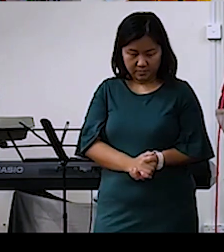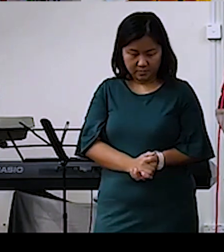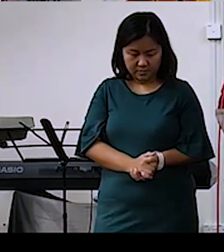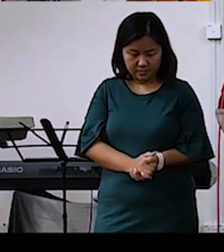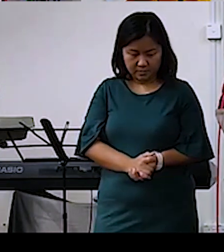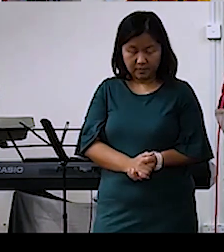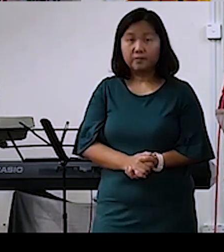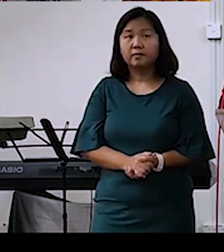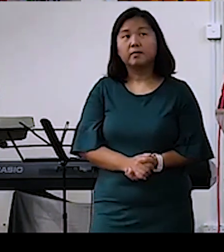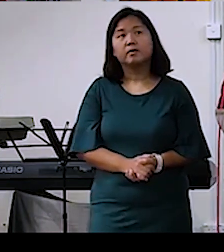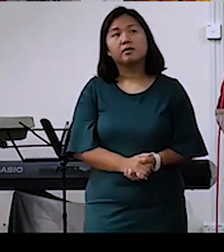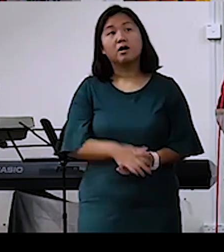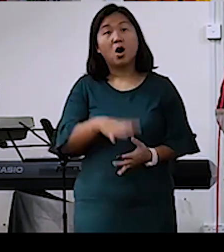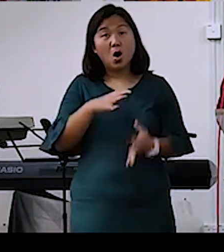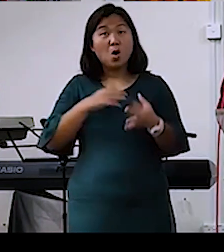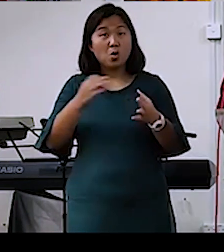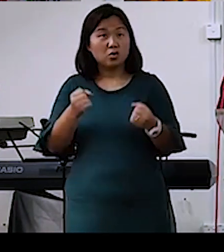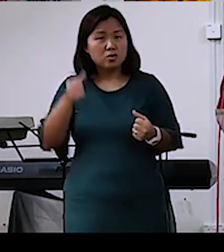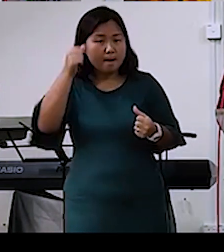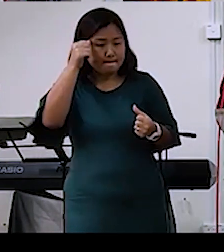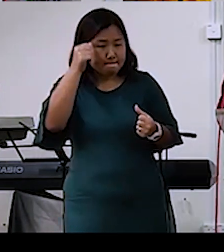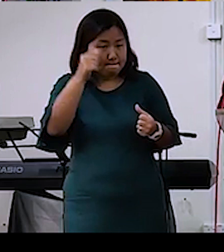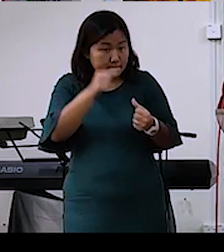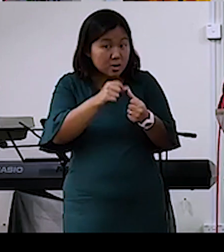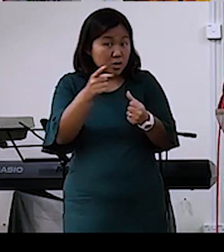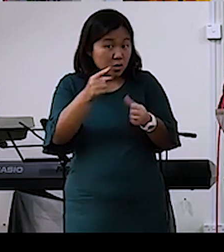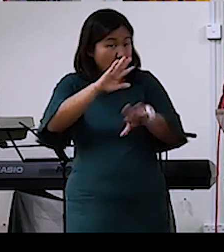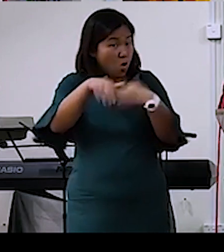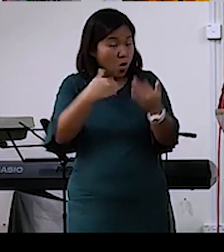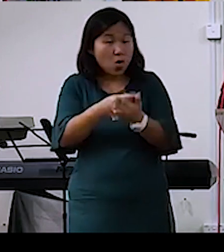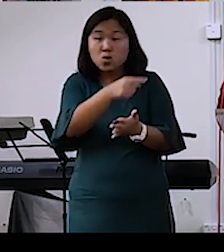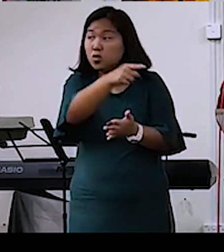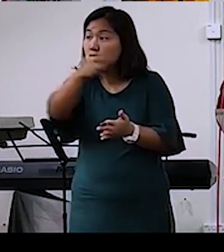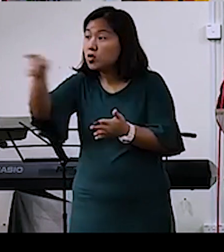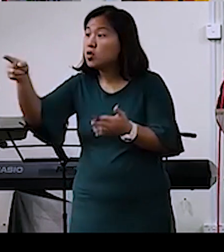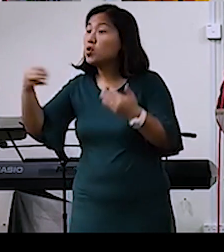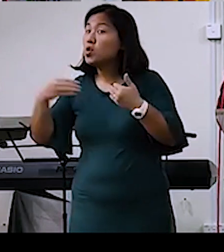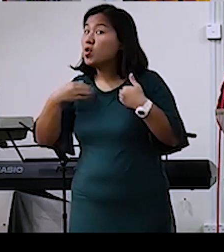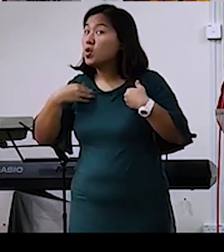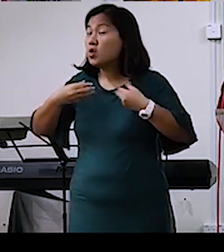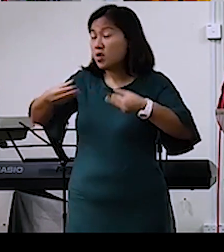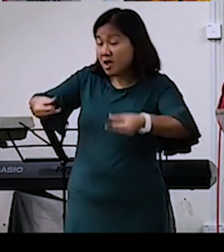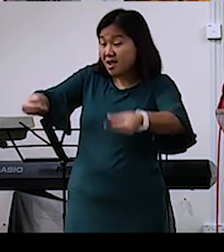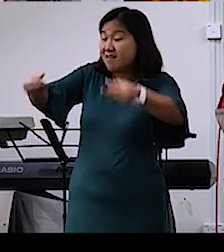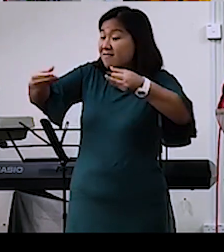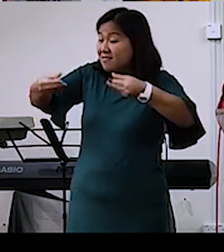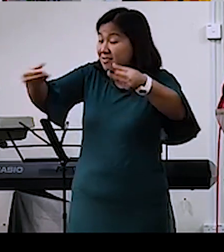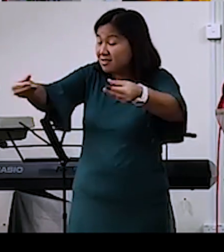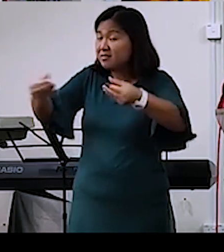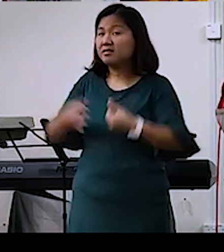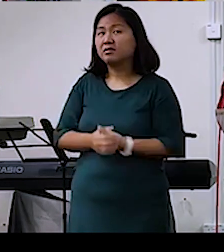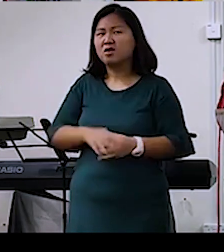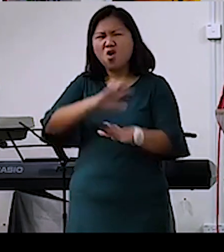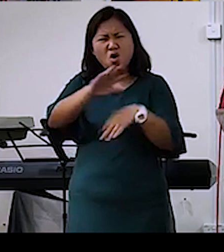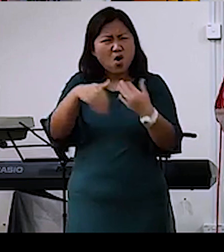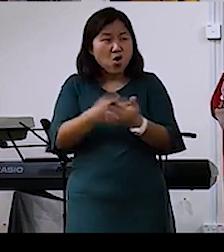神。 I just want to give you a gentle reminder. All of you have gifts. Say that's me. Come on, say that's me.